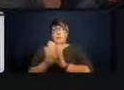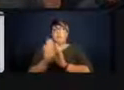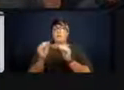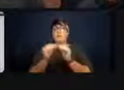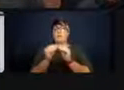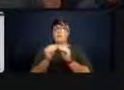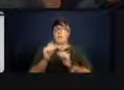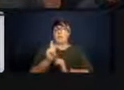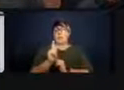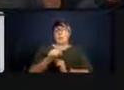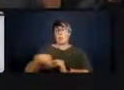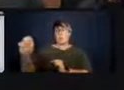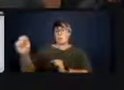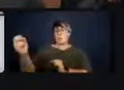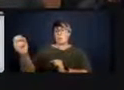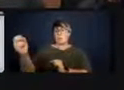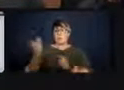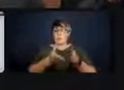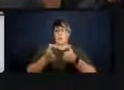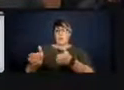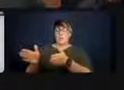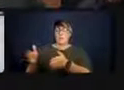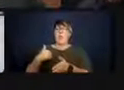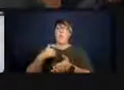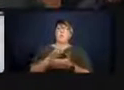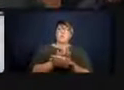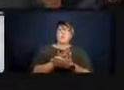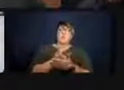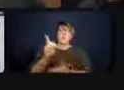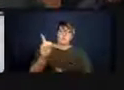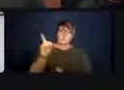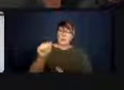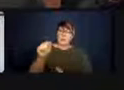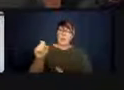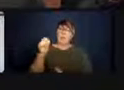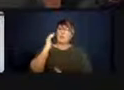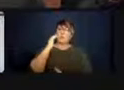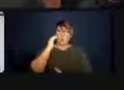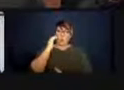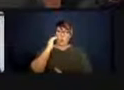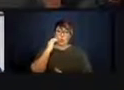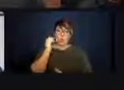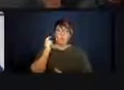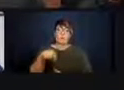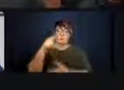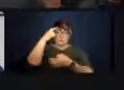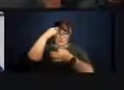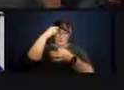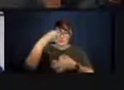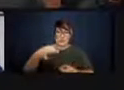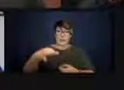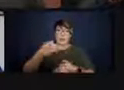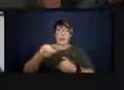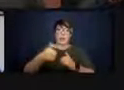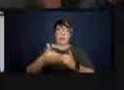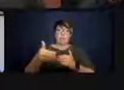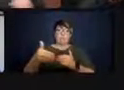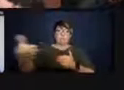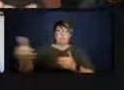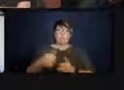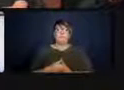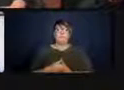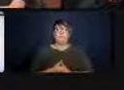مع المسارات، وهل لدينا البيانات المختلفة لكي نقوم باتخاذ قرارات